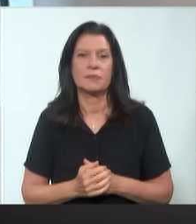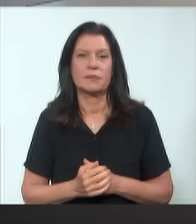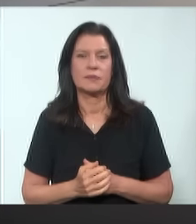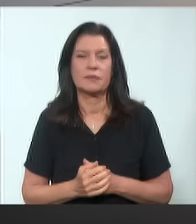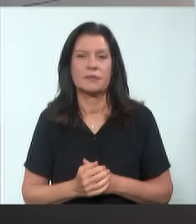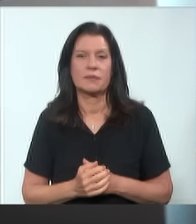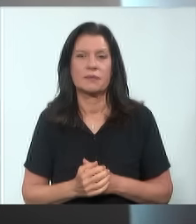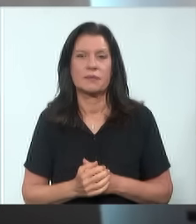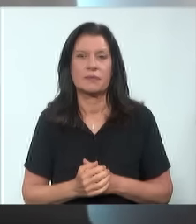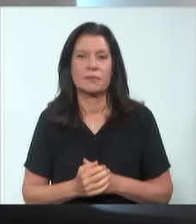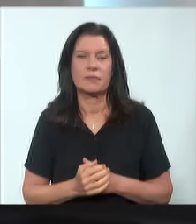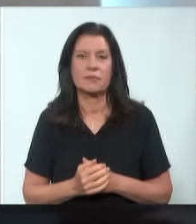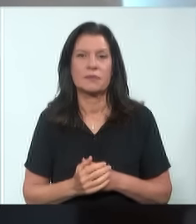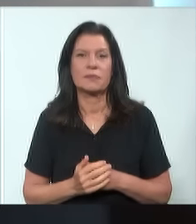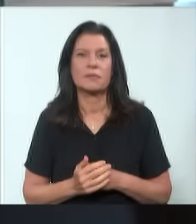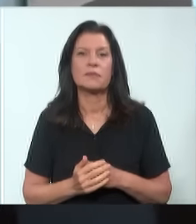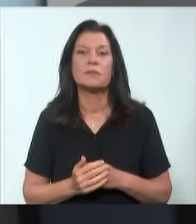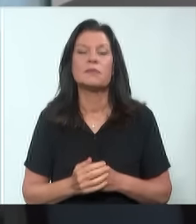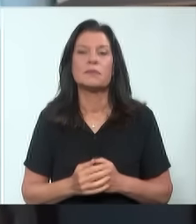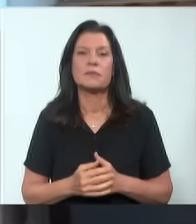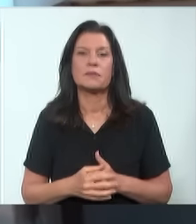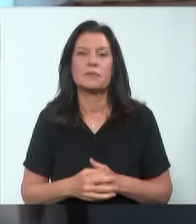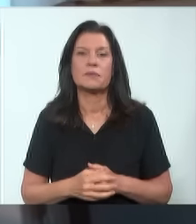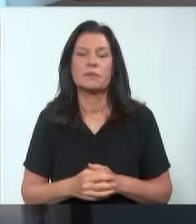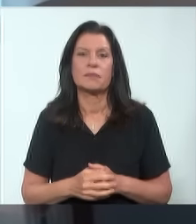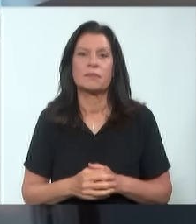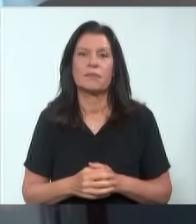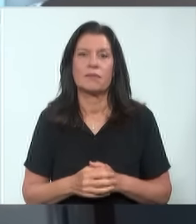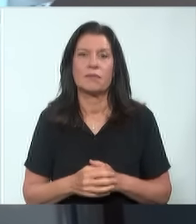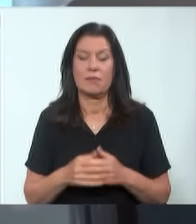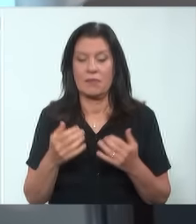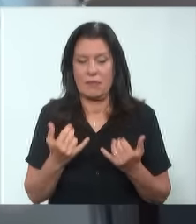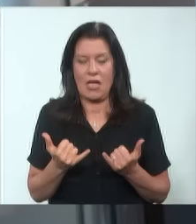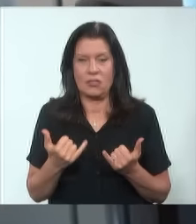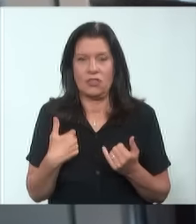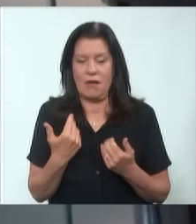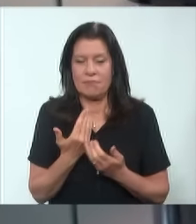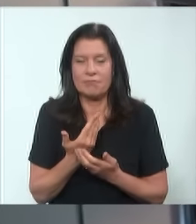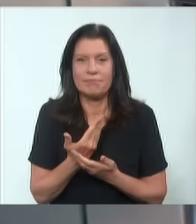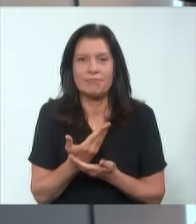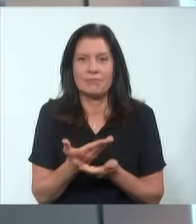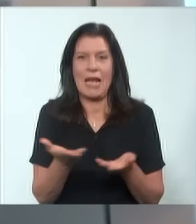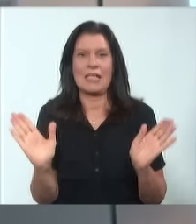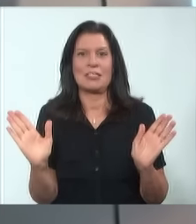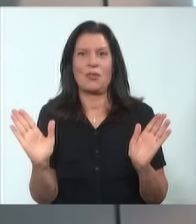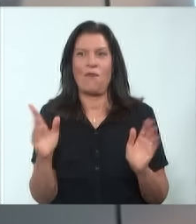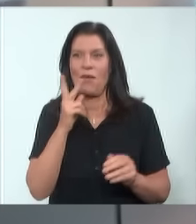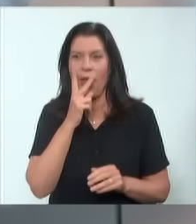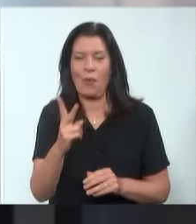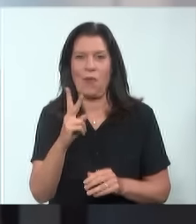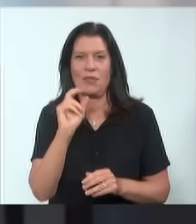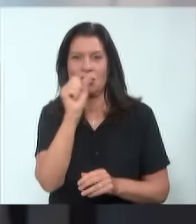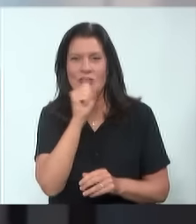והיום אנחנו בעצם הולכים גם להשמיע, לחסוך בעצם אותה שרה. היה לך קשה עם זה, לקחת זמן להתפשל עם